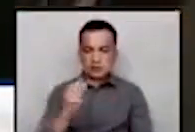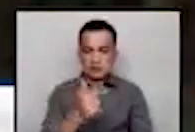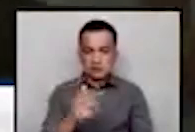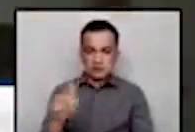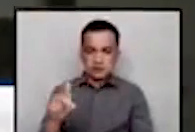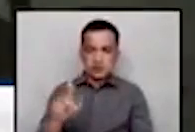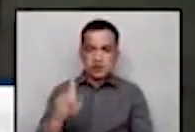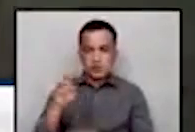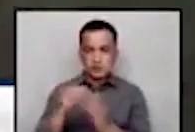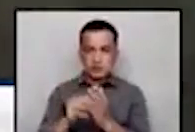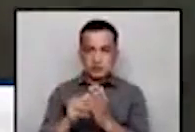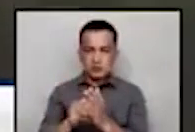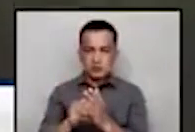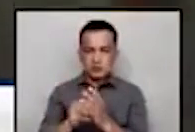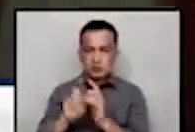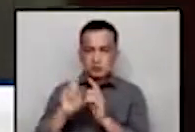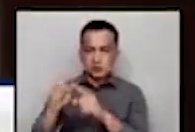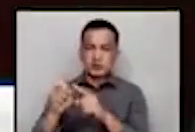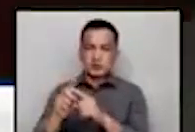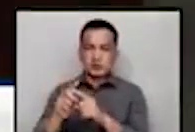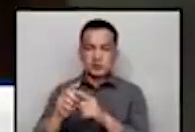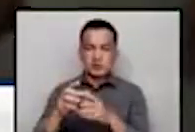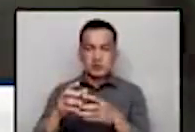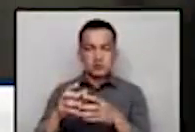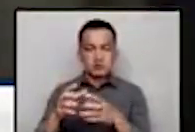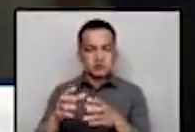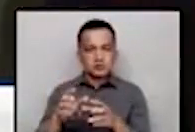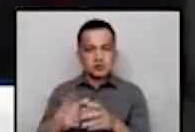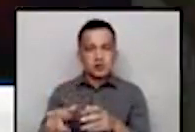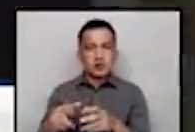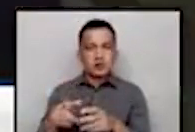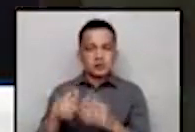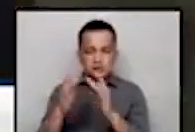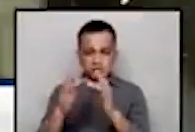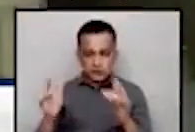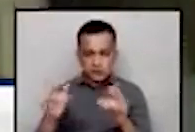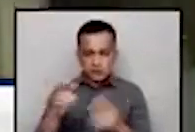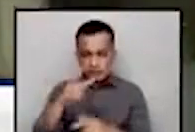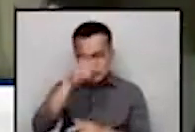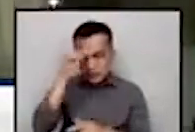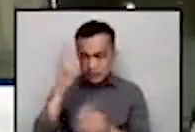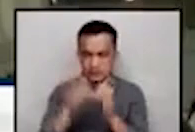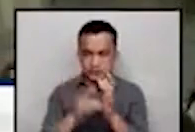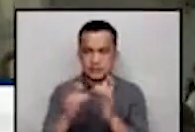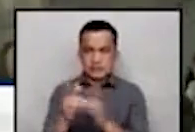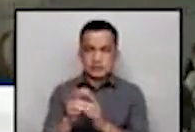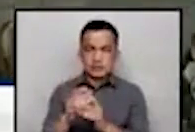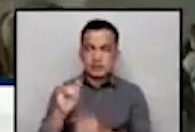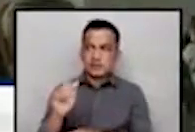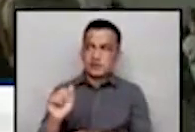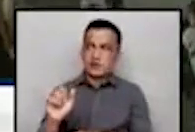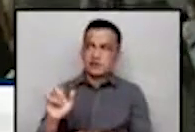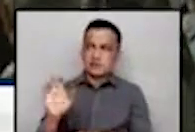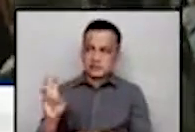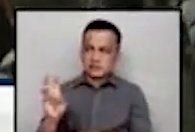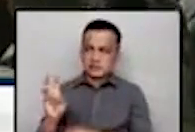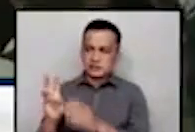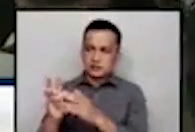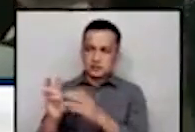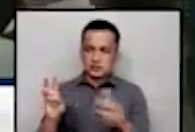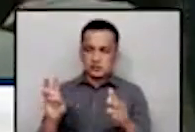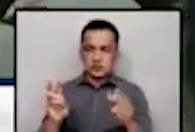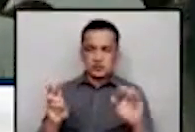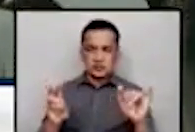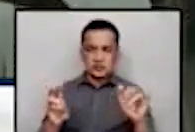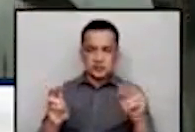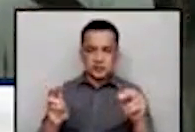kabuuan ng pista ng itim na Nazareno. Ang bilang na ito ay mula sa January 6, unang Biyernes ng buwan, hanggang sa January 9 o ang